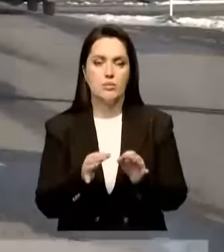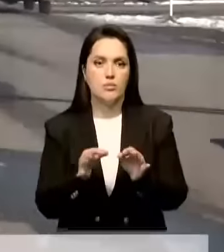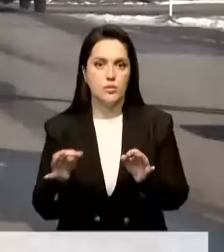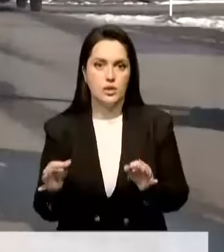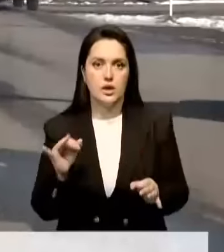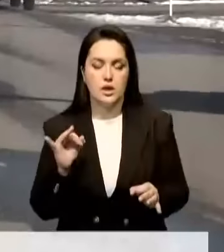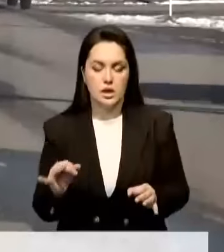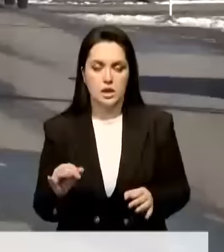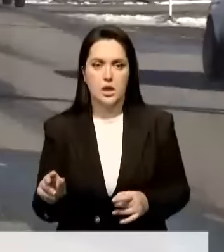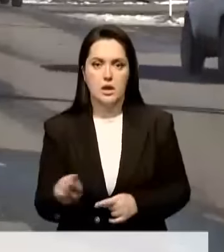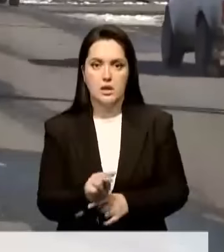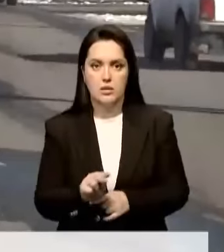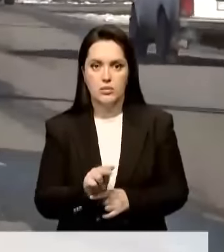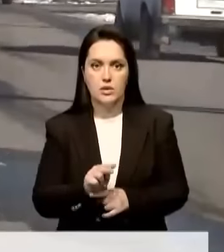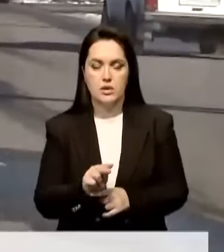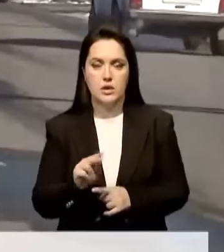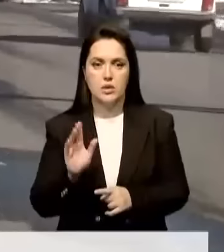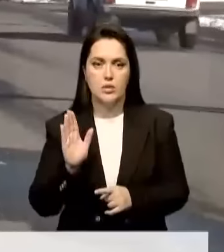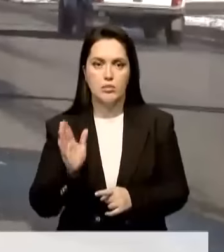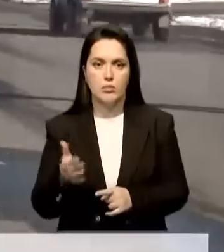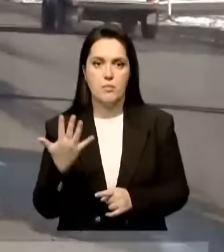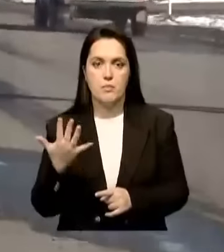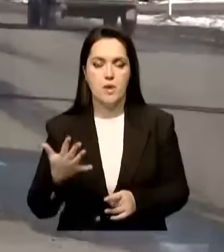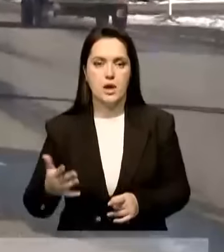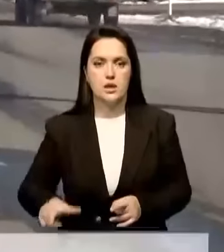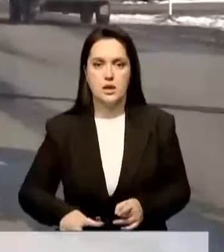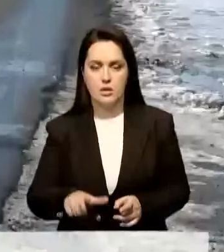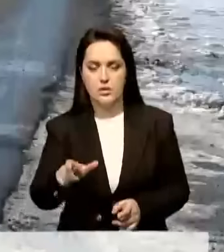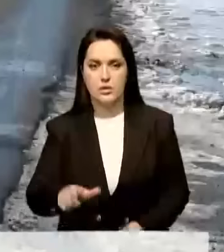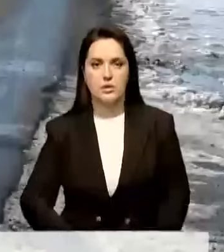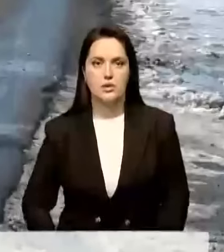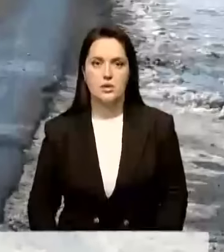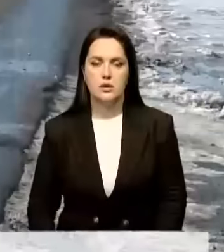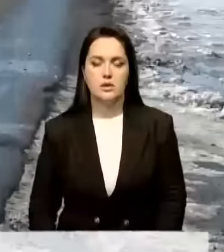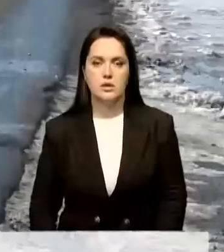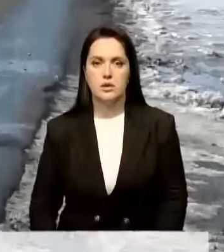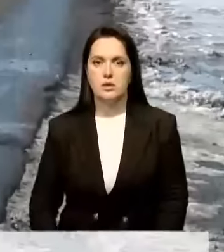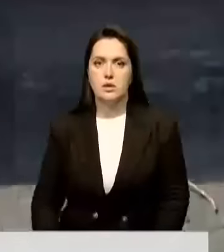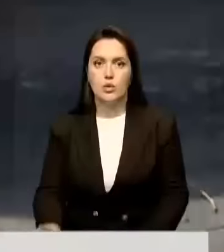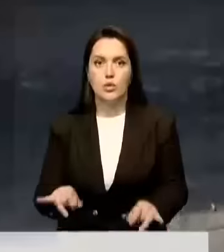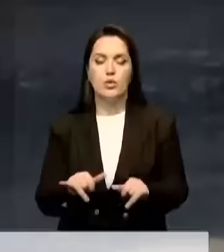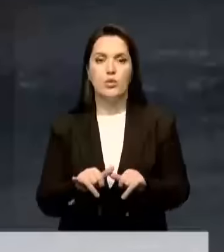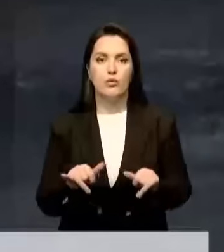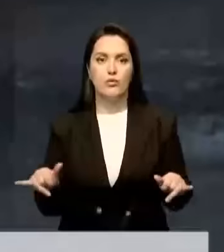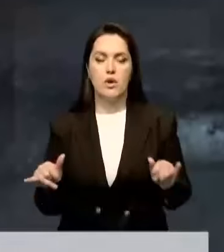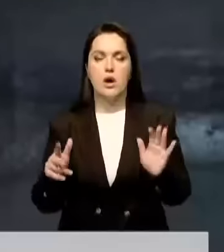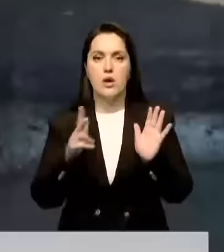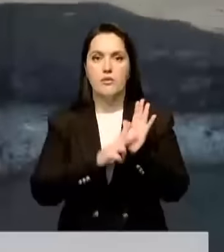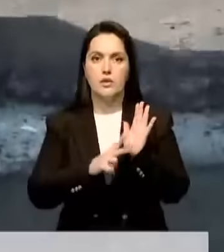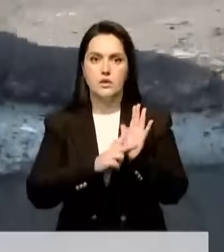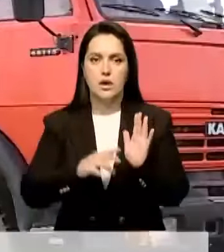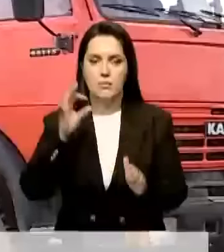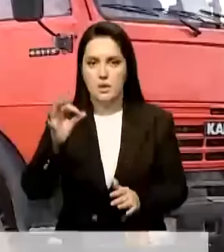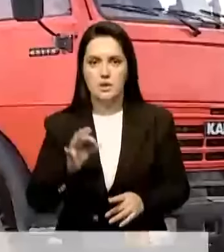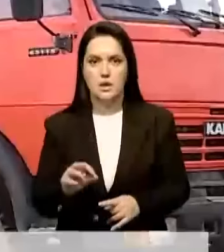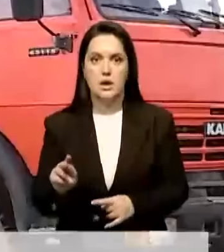И текущим ремонтом было охвачено 5 дорог Узункольского района. Это практически увеличено на 80%